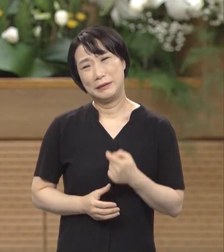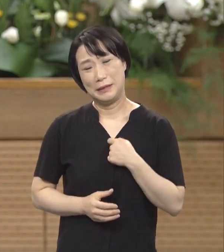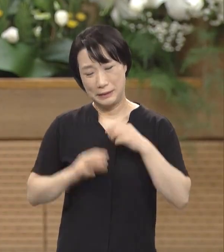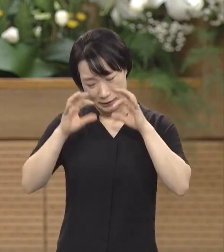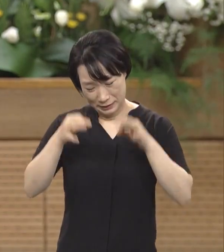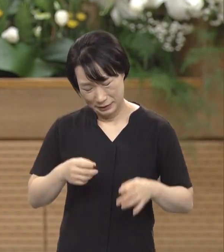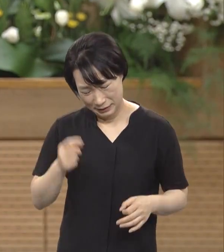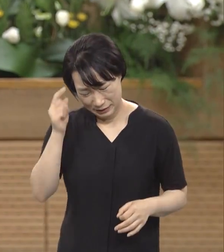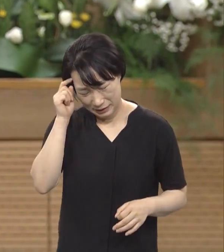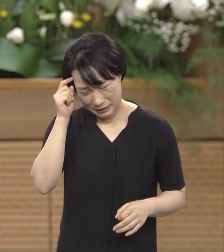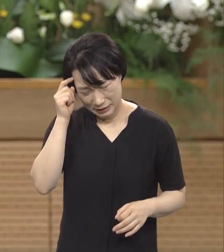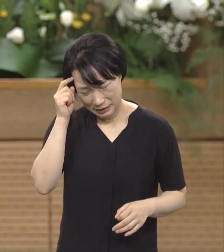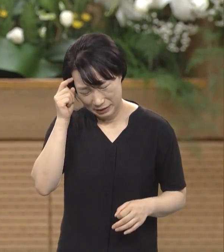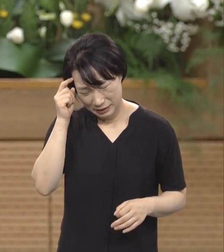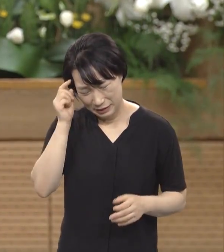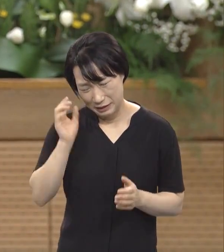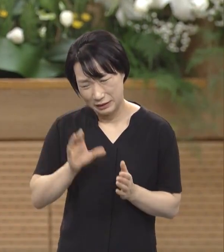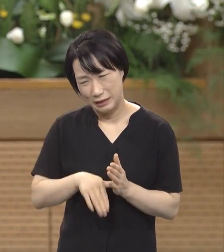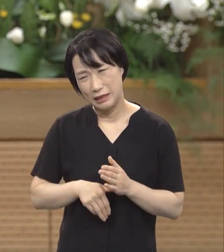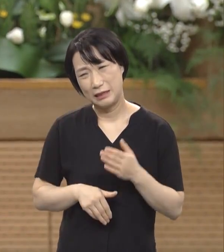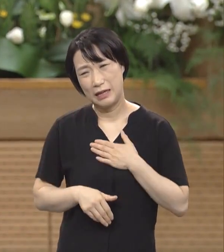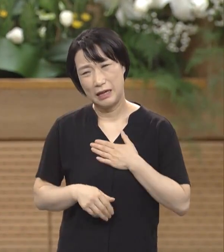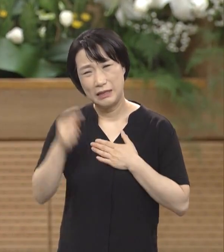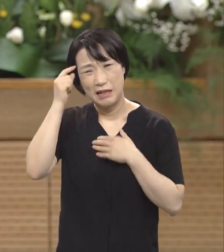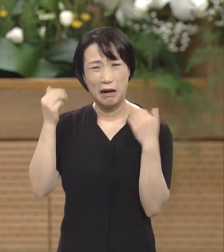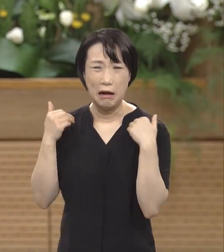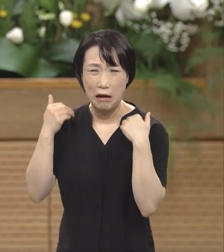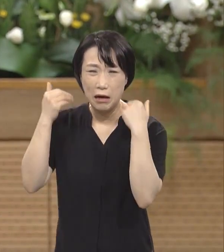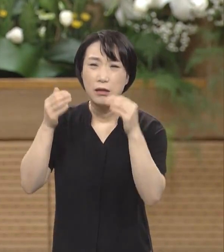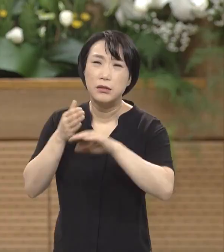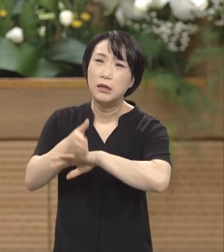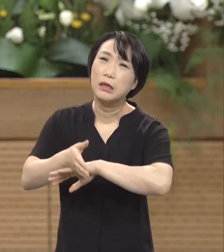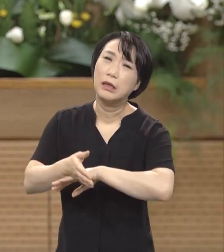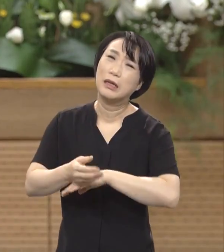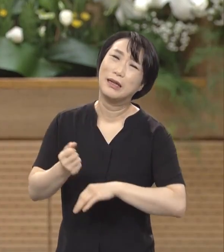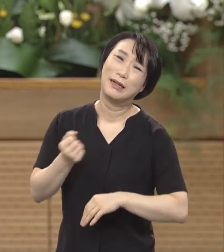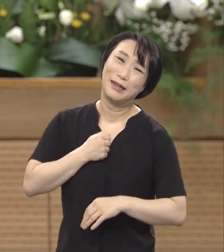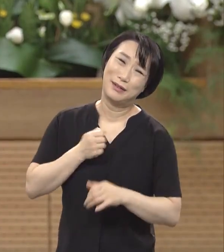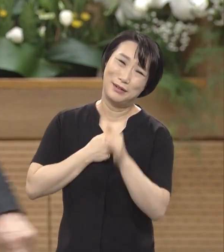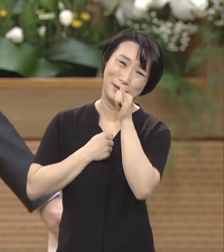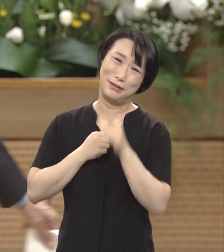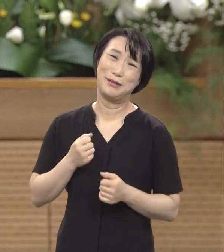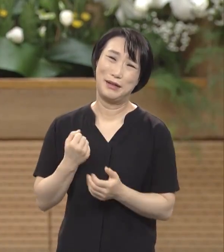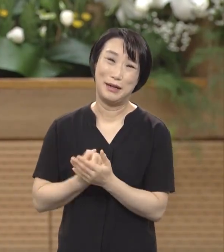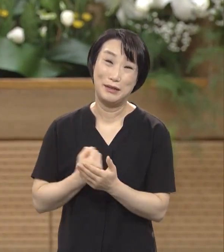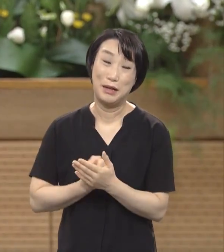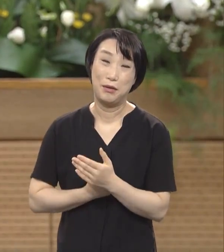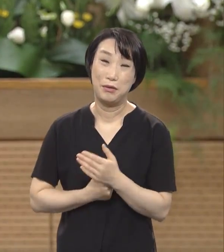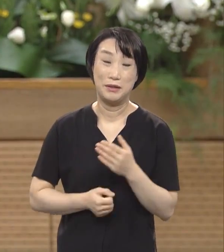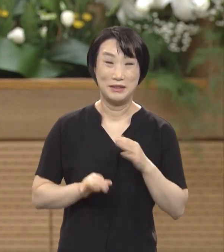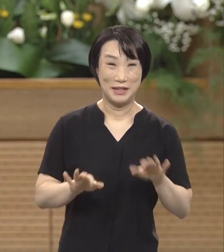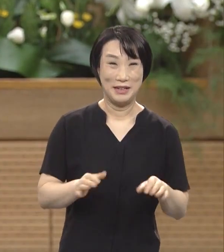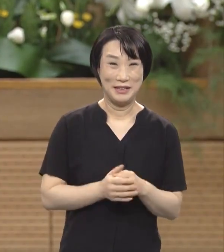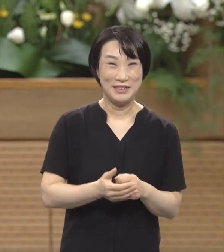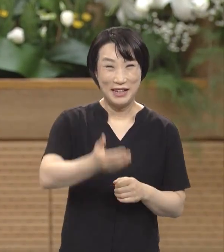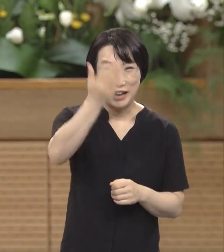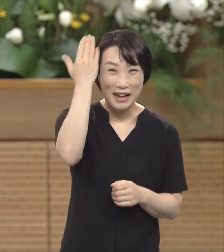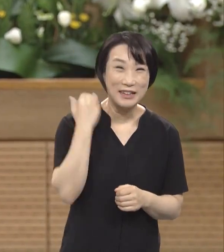생각에 참 철이 늦게 들은 것이 안타까워. 옛날에